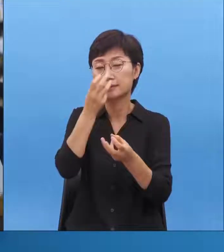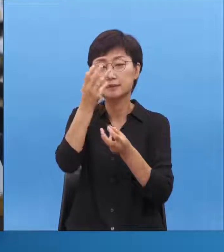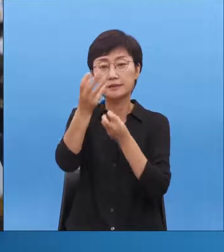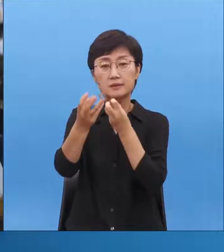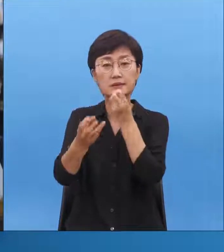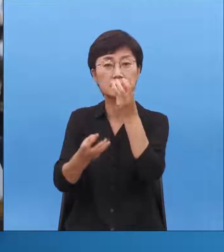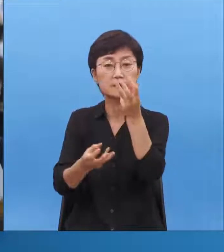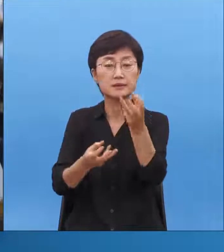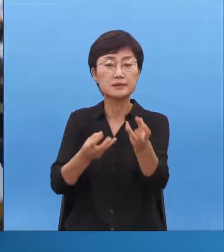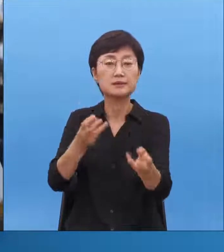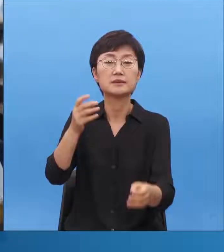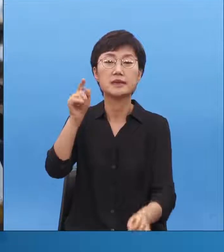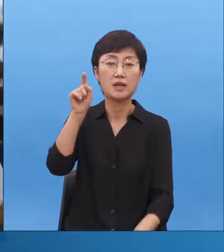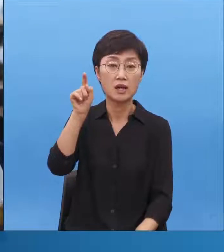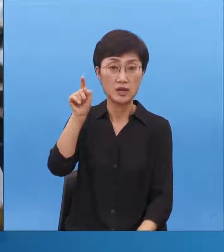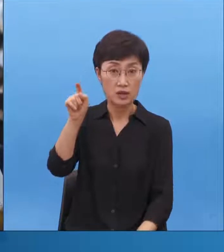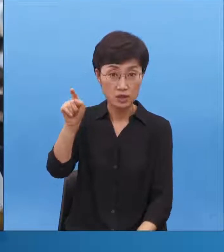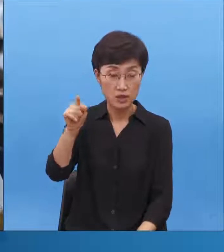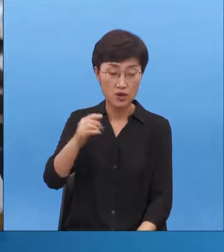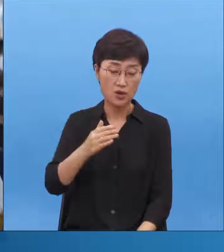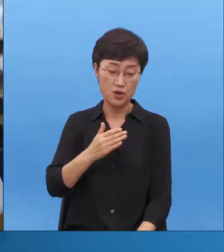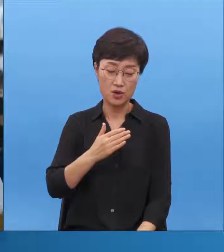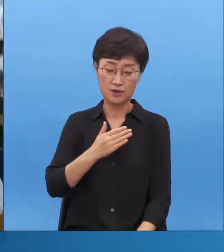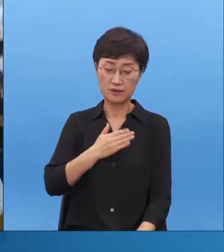이것이 나의